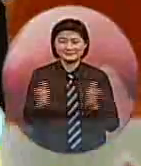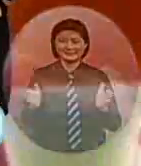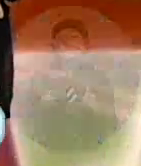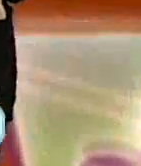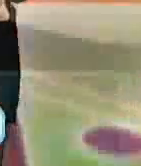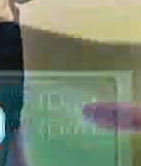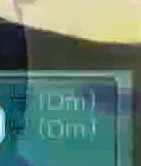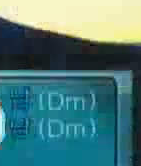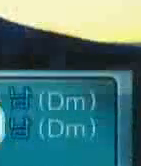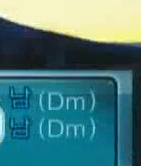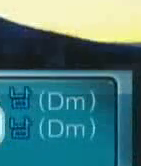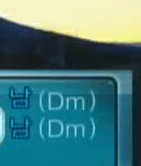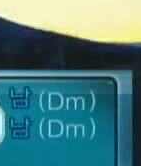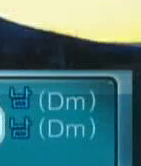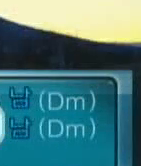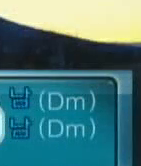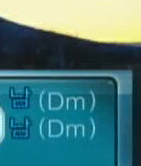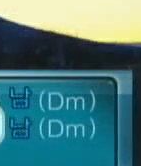갑시다.